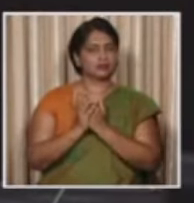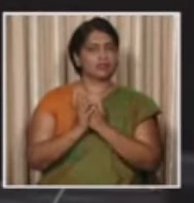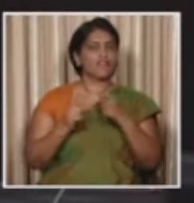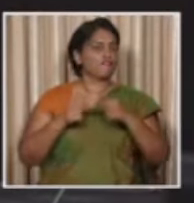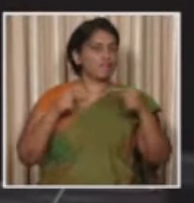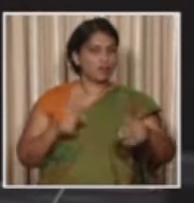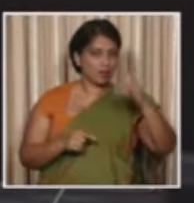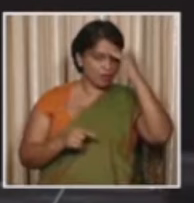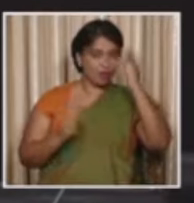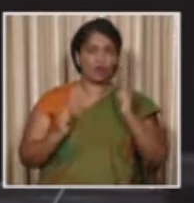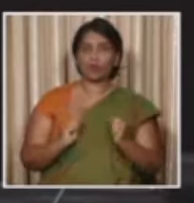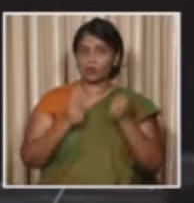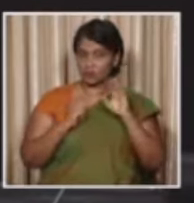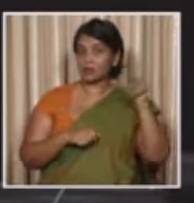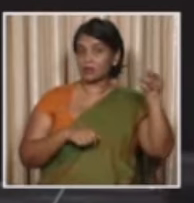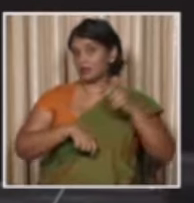विपक्ष नायक